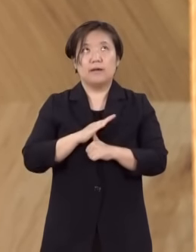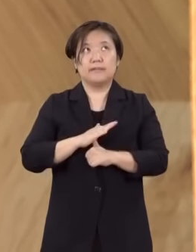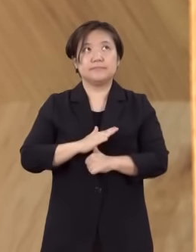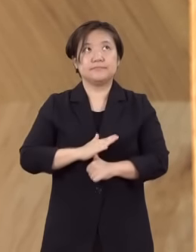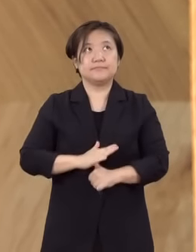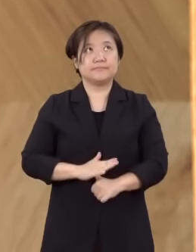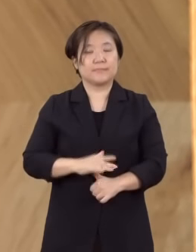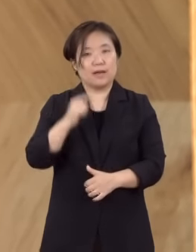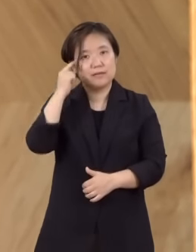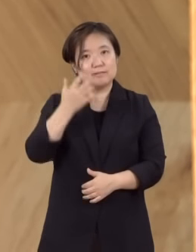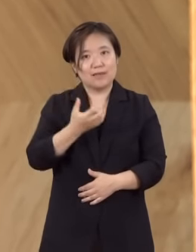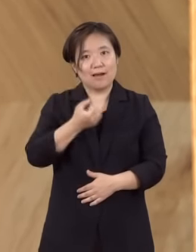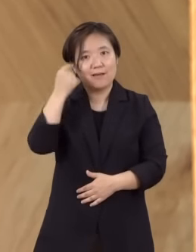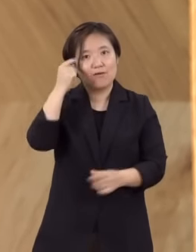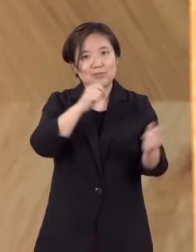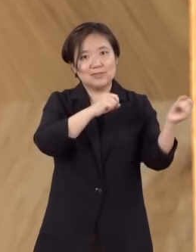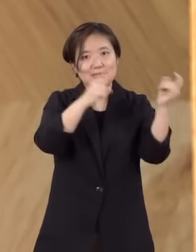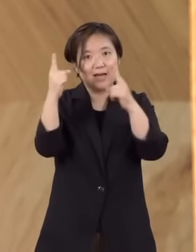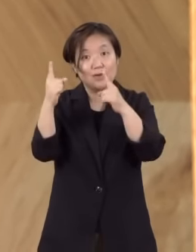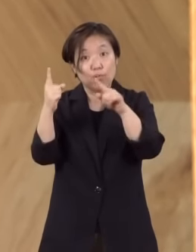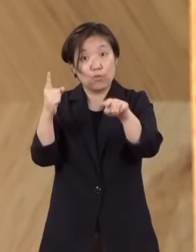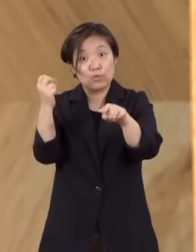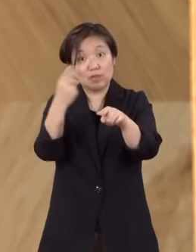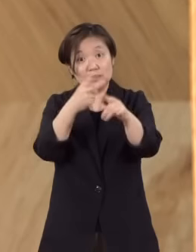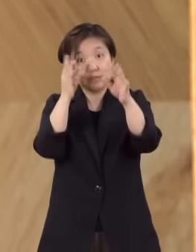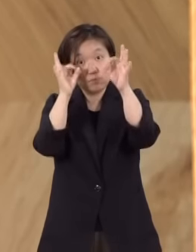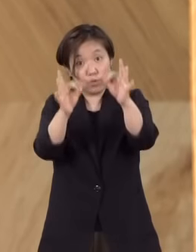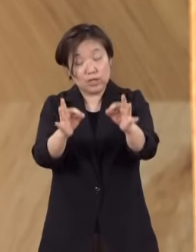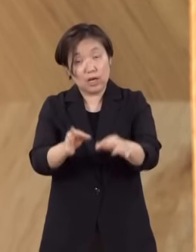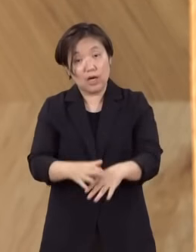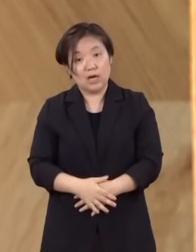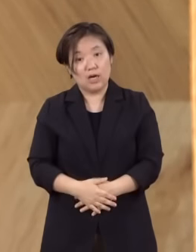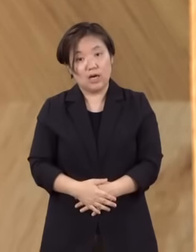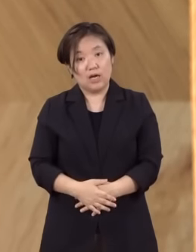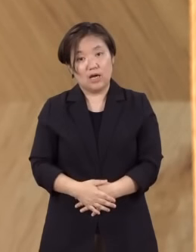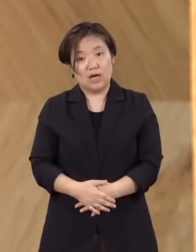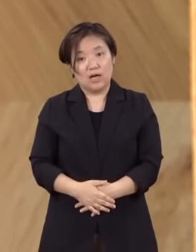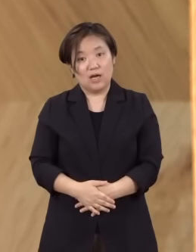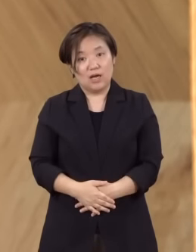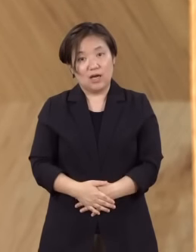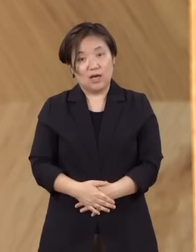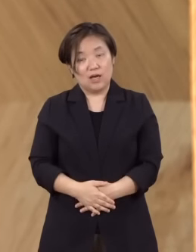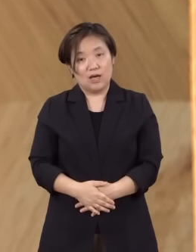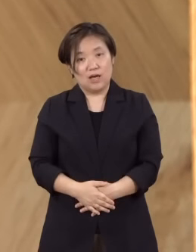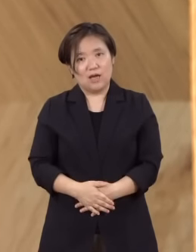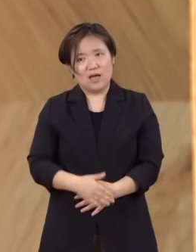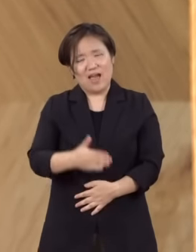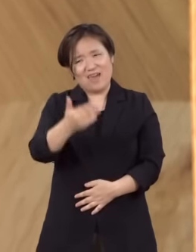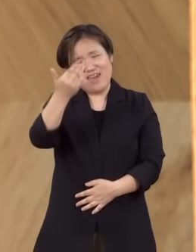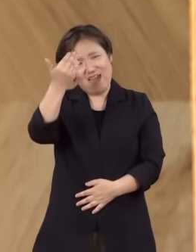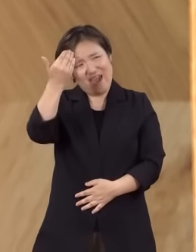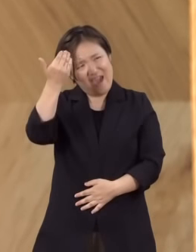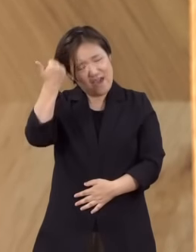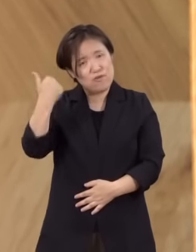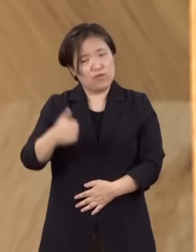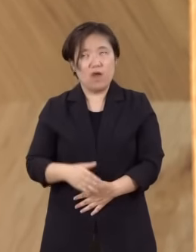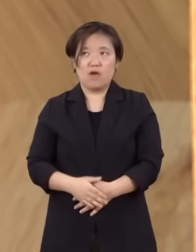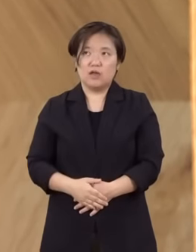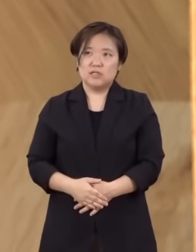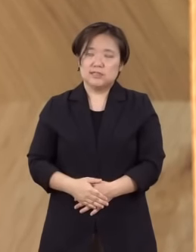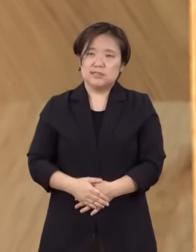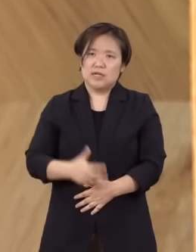다시 정신을 차리고 보니 예전에 70 80년대 옷차림인